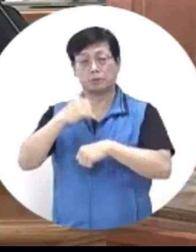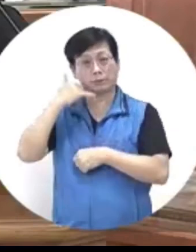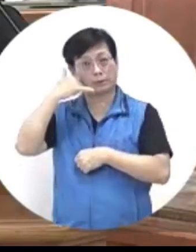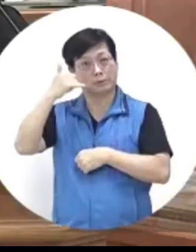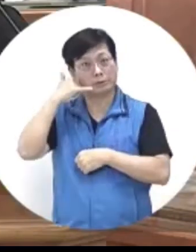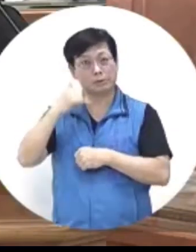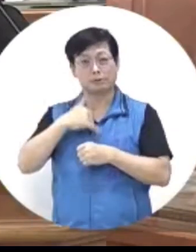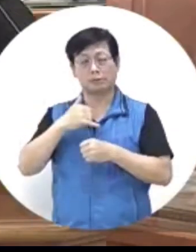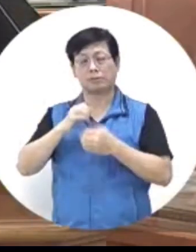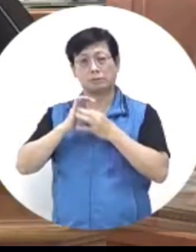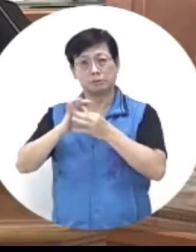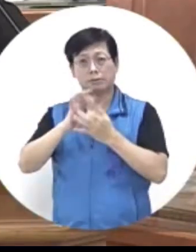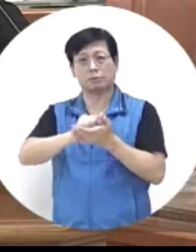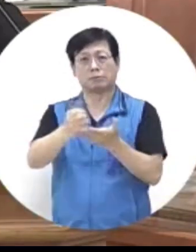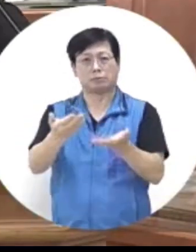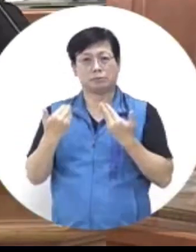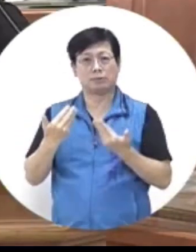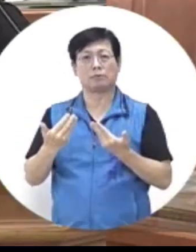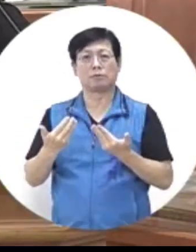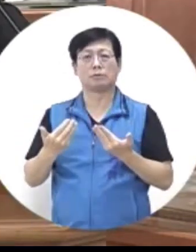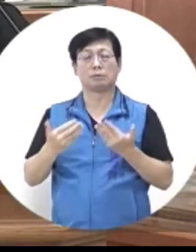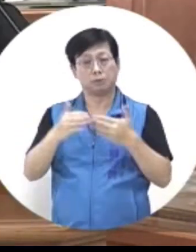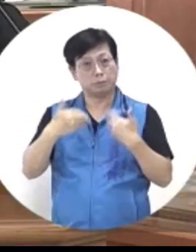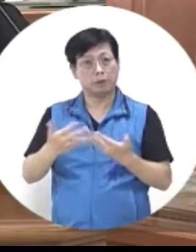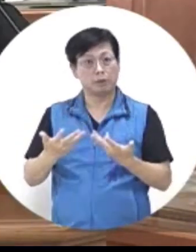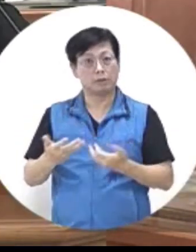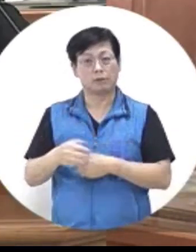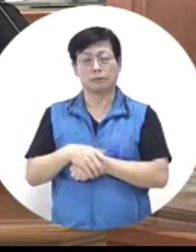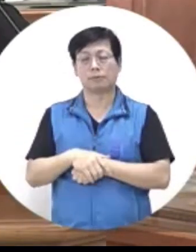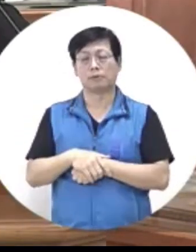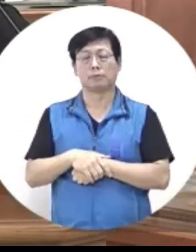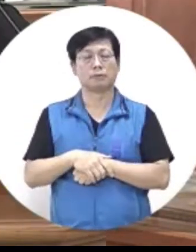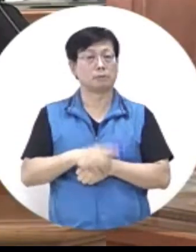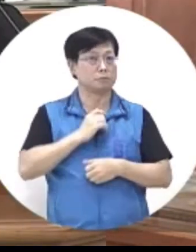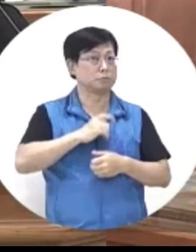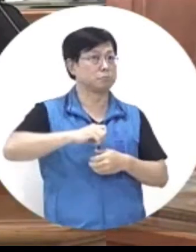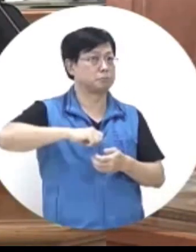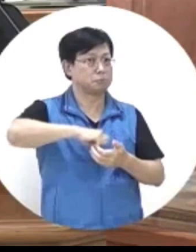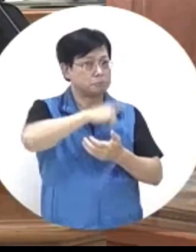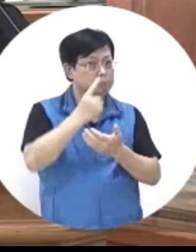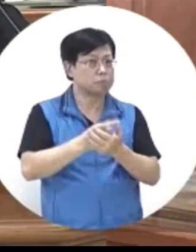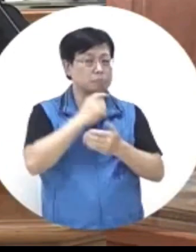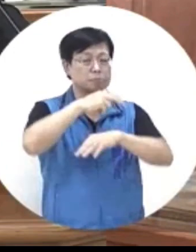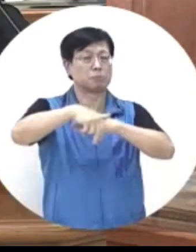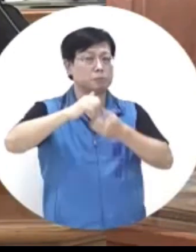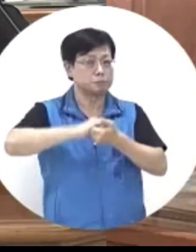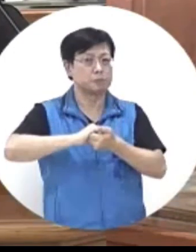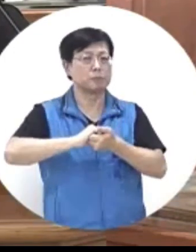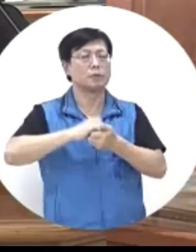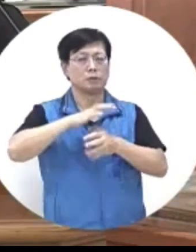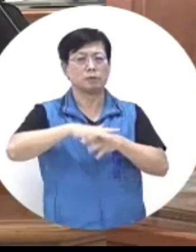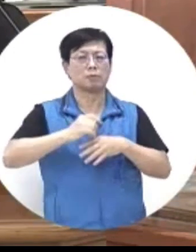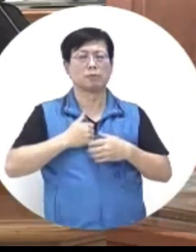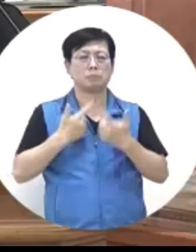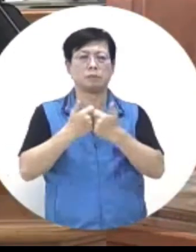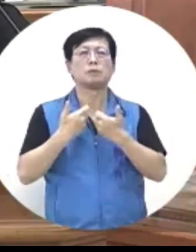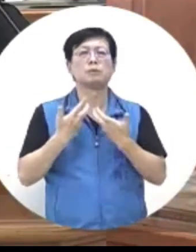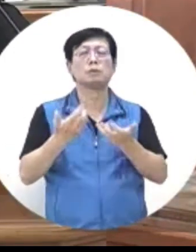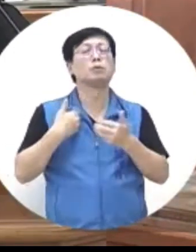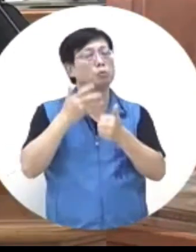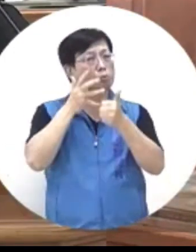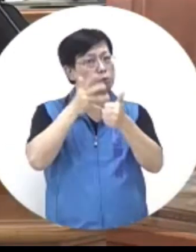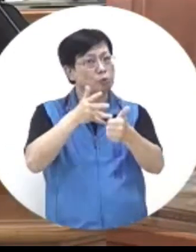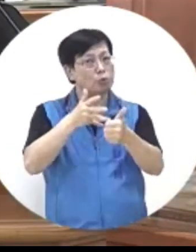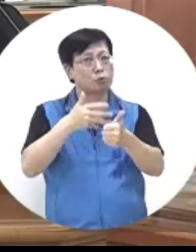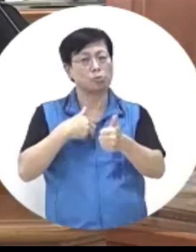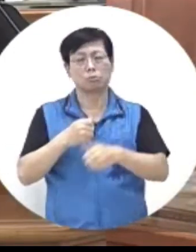给他而已，你要不要给嘛？到底要不要给嘛？ 我们所有的相关的规定会尽全力来协助。 那我请问你，你要